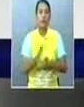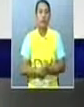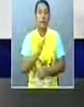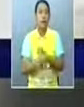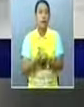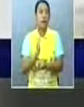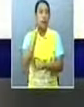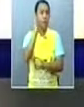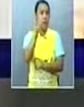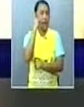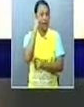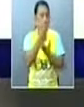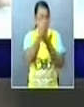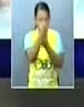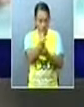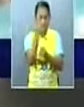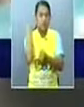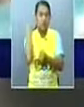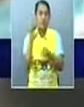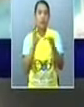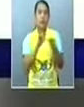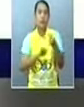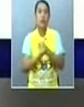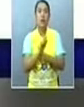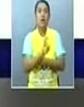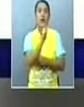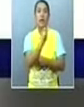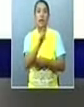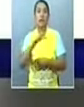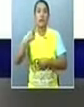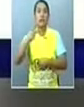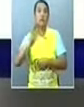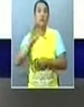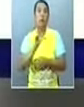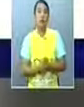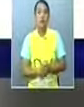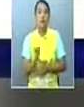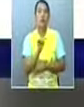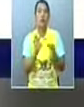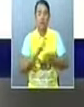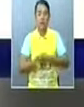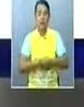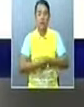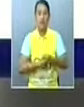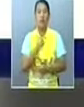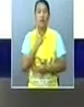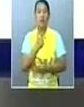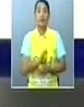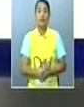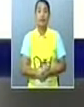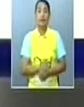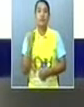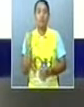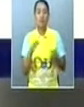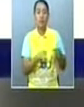าลก็ยังดูน่าสนใจด้วยธีมใหญ่ๆก็คือเอจจิ้งนะครับโซซายตี้ที่ยังคงขายได้อยู่นะครับตัวที่ใหญ่ๆก็จะมี